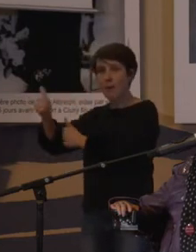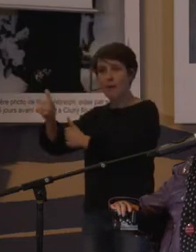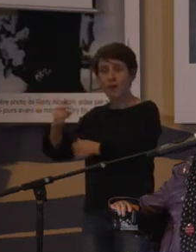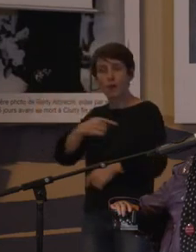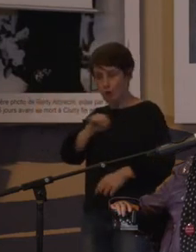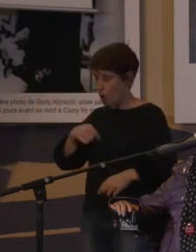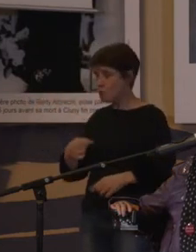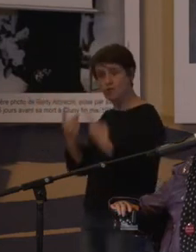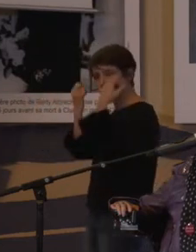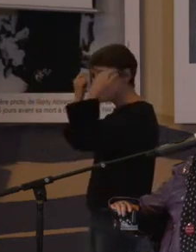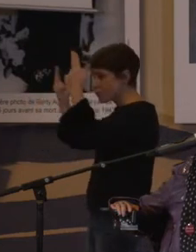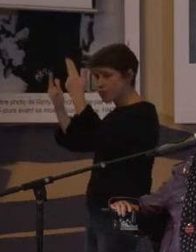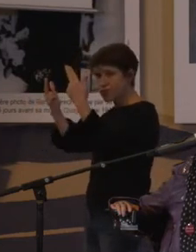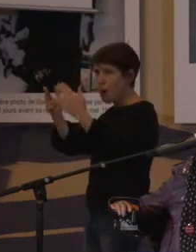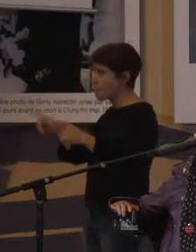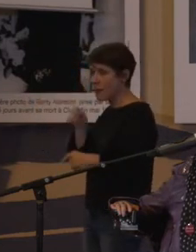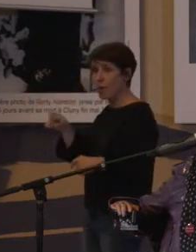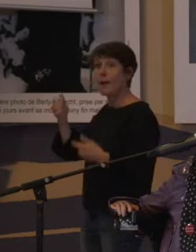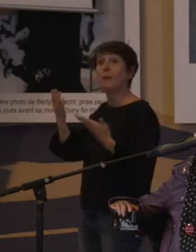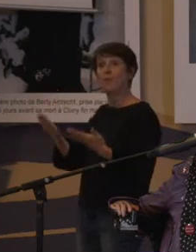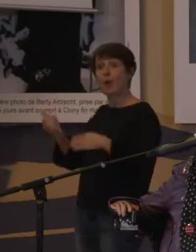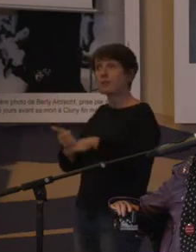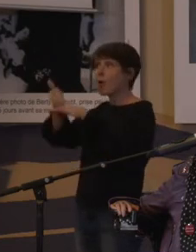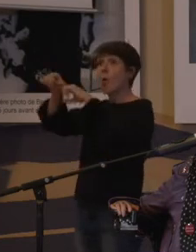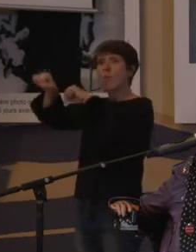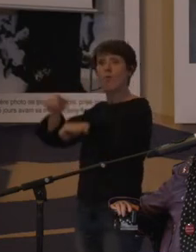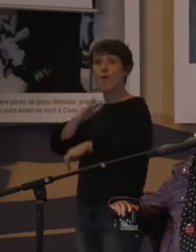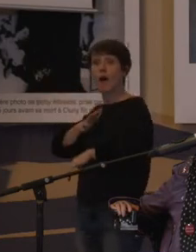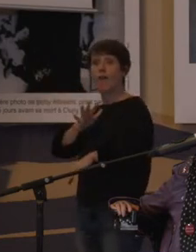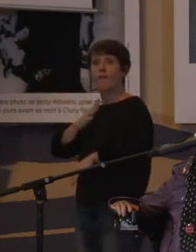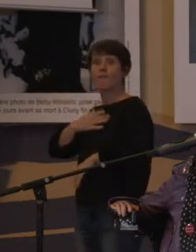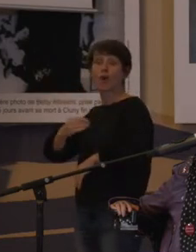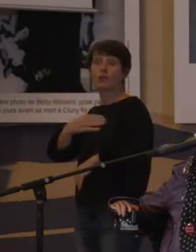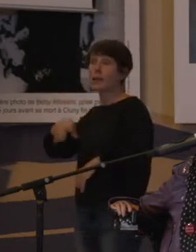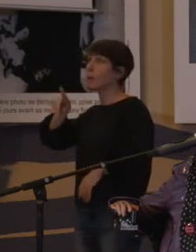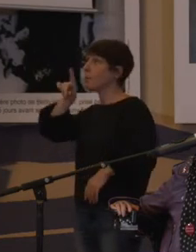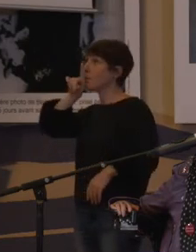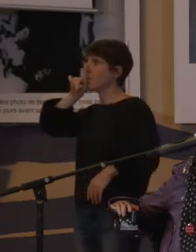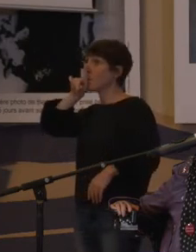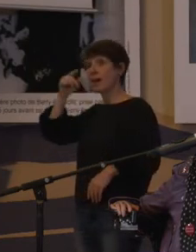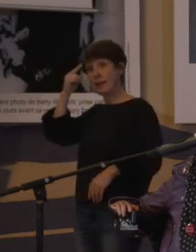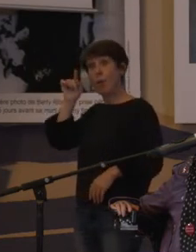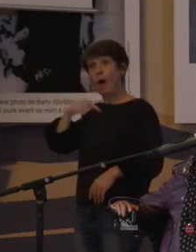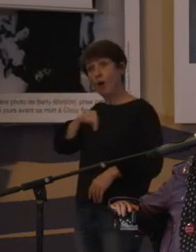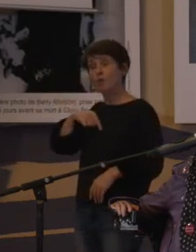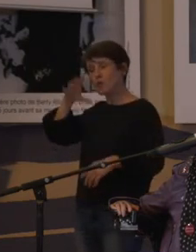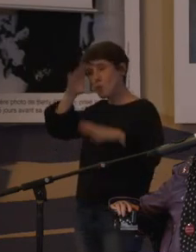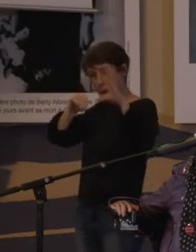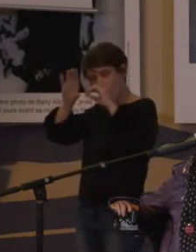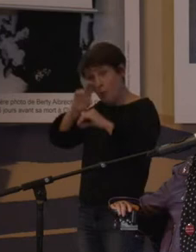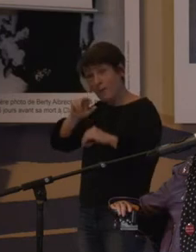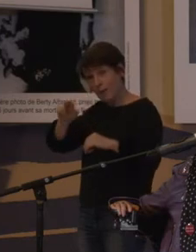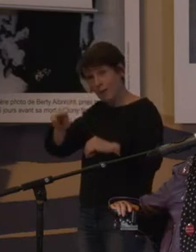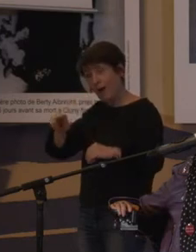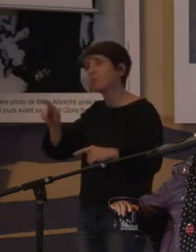l'instant les autorités françaises se taisent, imaginant peut-être que nous allons les oublier. Je pense qu'elles peuvent, elles vont vite